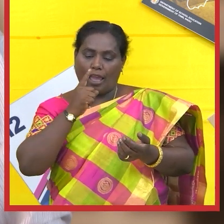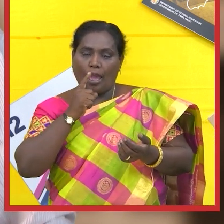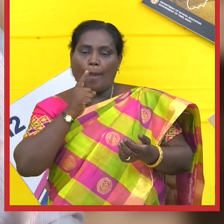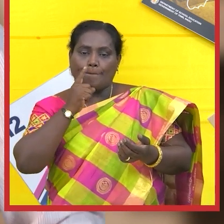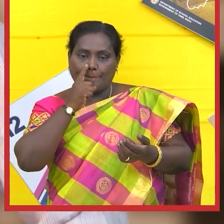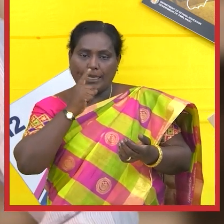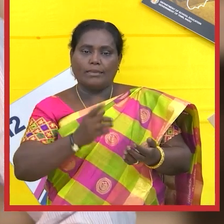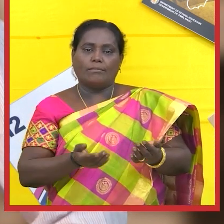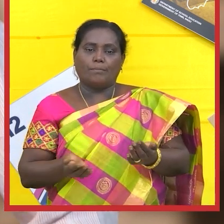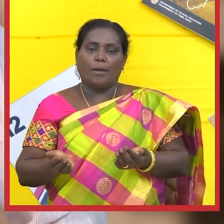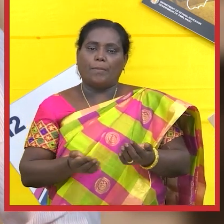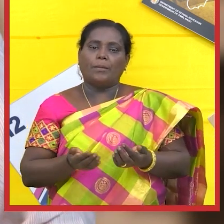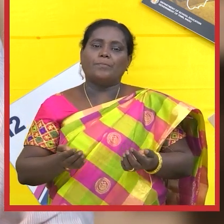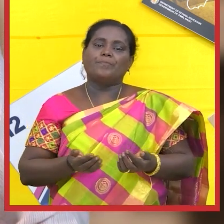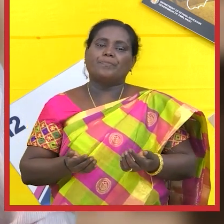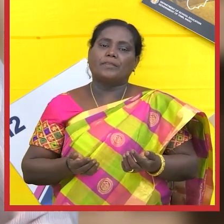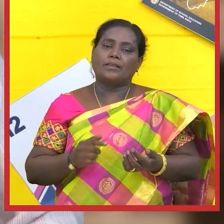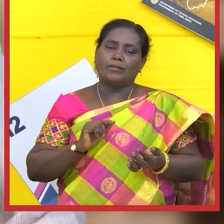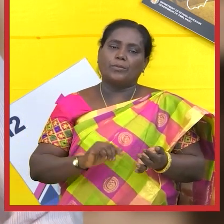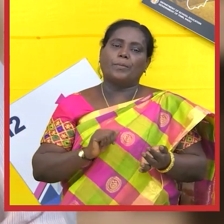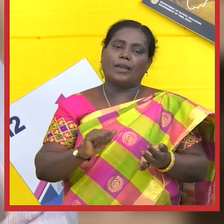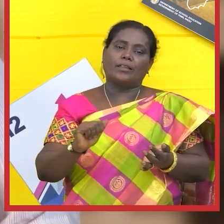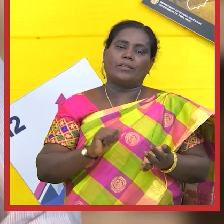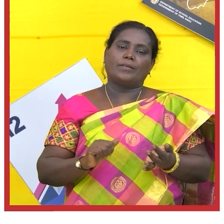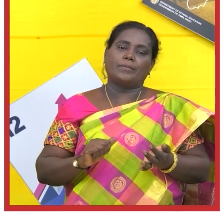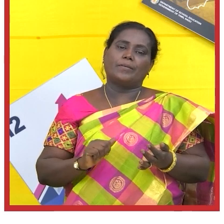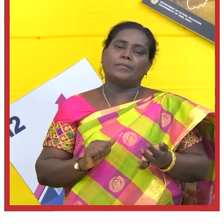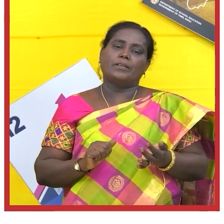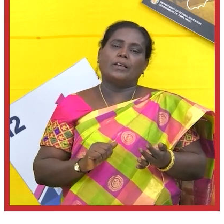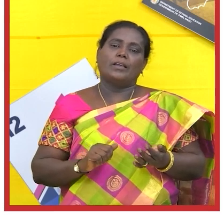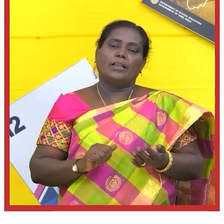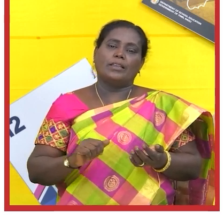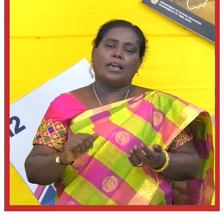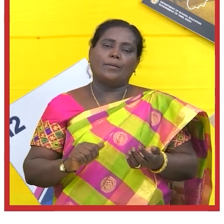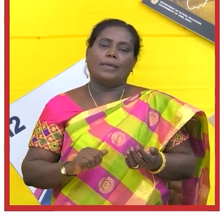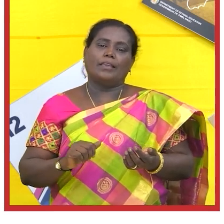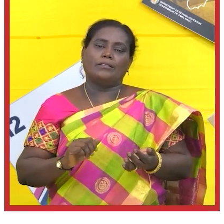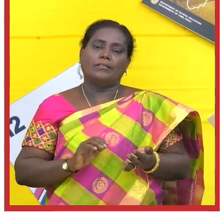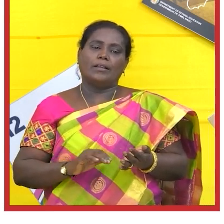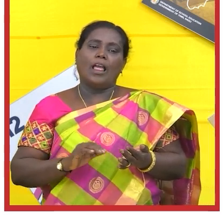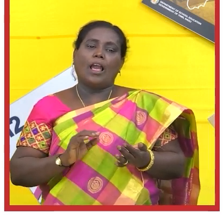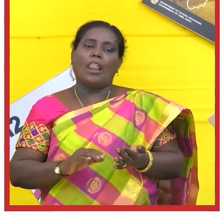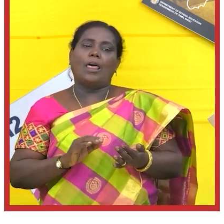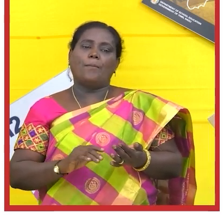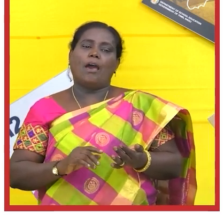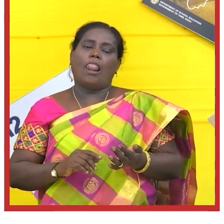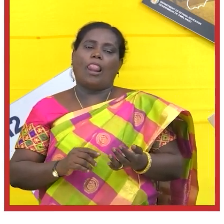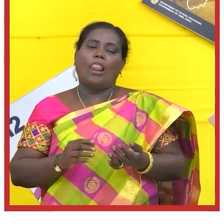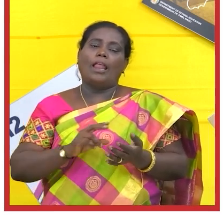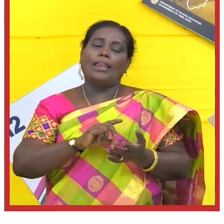உருவாவதற்கு தந்தைக்கு உறுதுணையாக இருந்தவர். அதை நினைவில் கொள்ள வேண்டும். ஆக நாகம்மை, கண்ணம்மா,